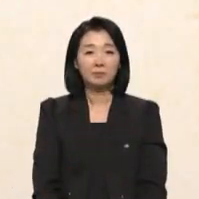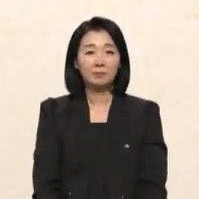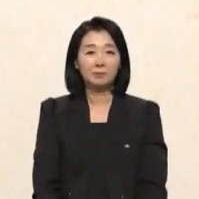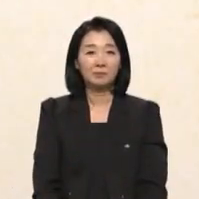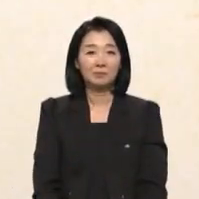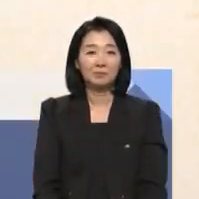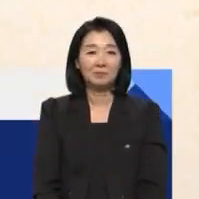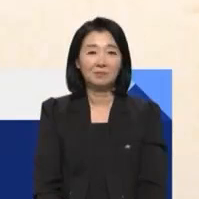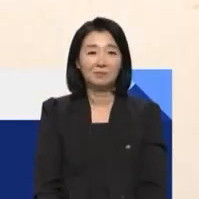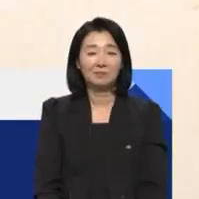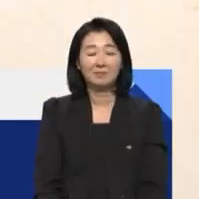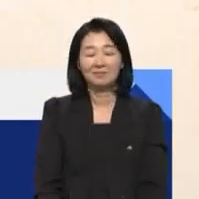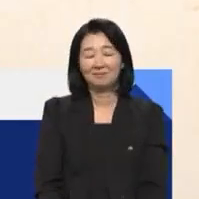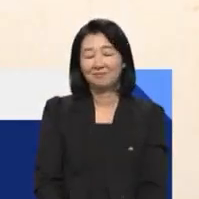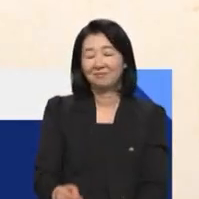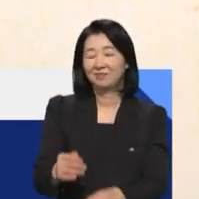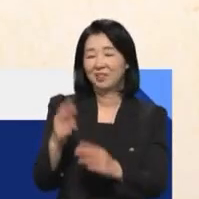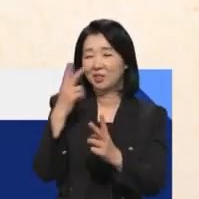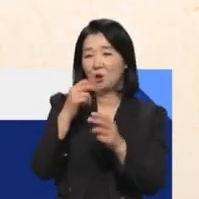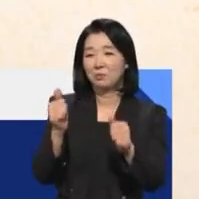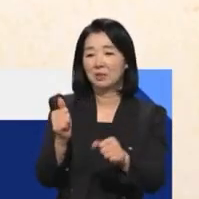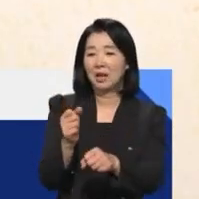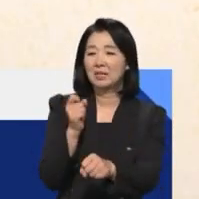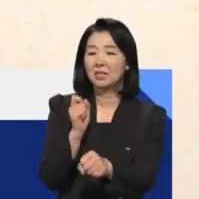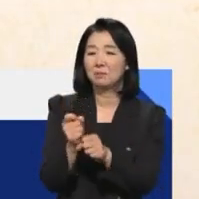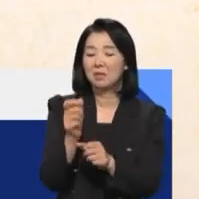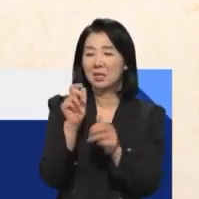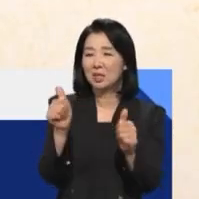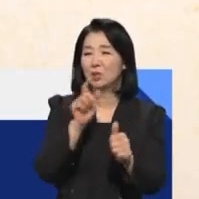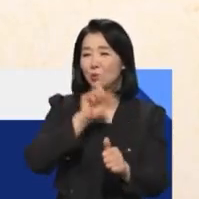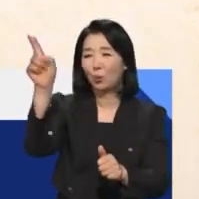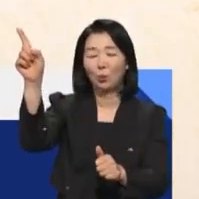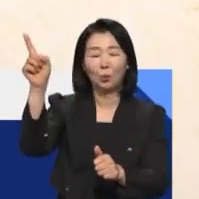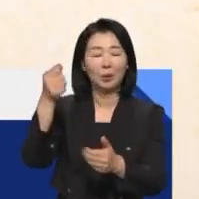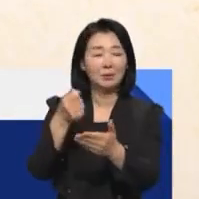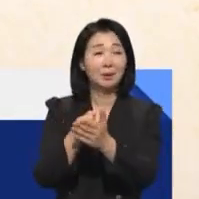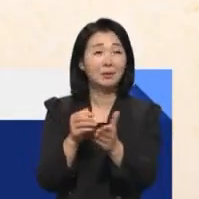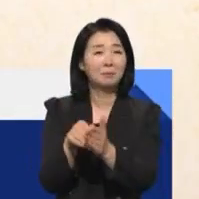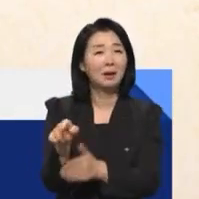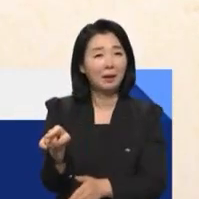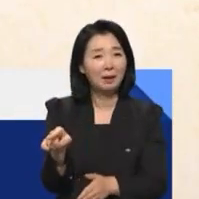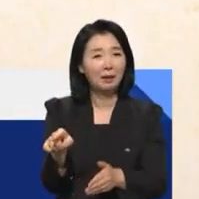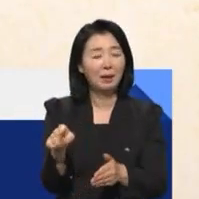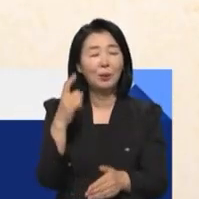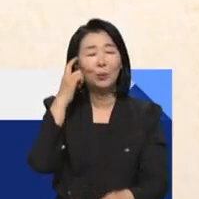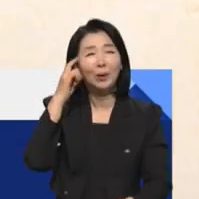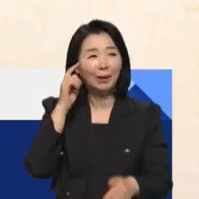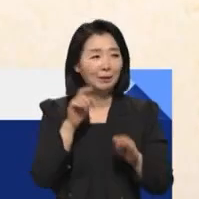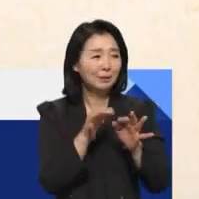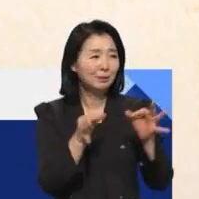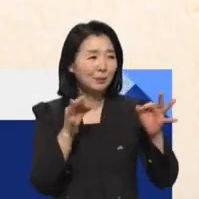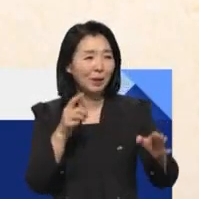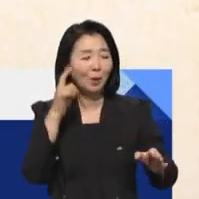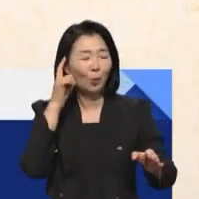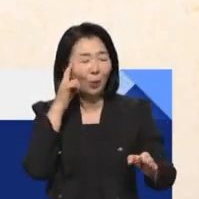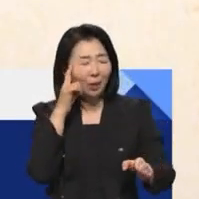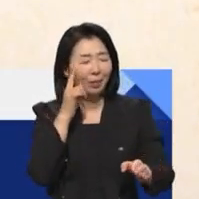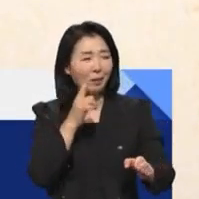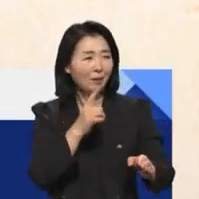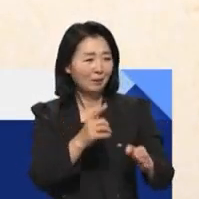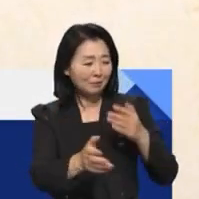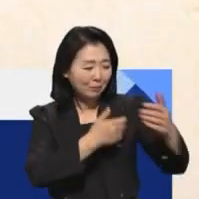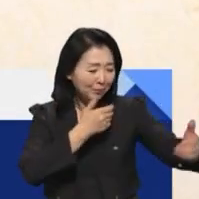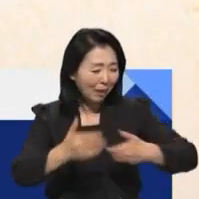이미 정해놓고 기소하기로 했던 검찰이 다만 시간을 지연하고